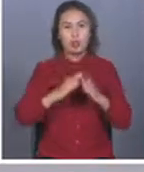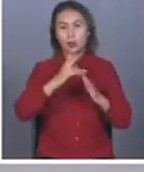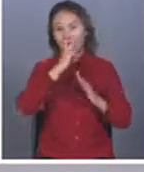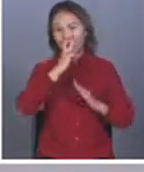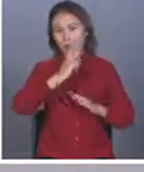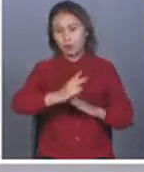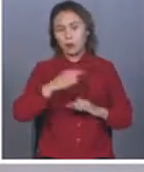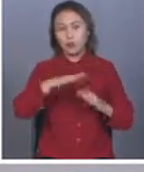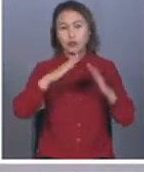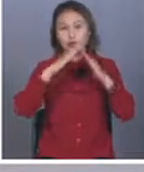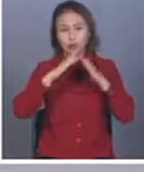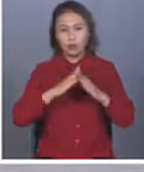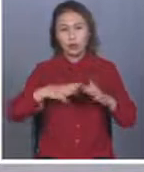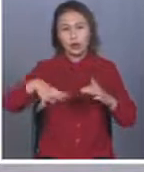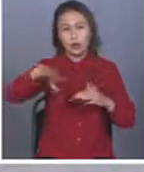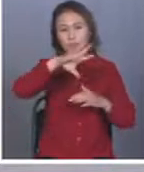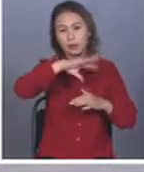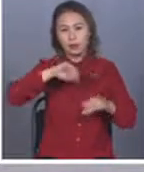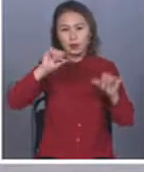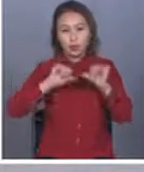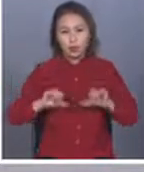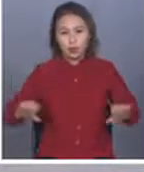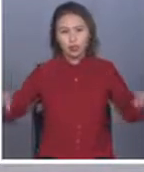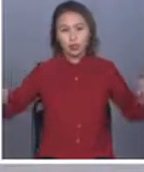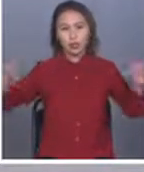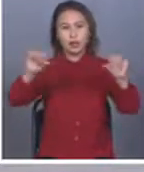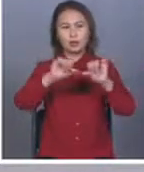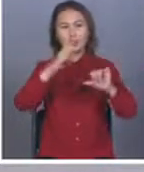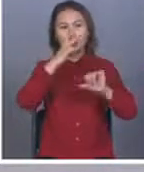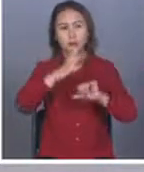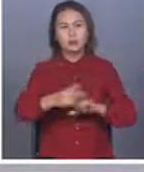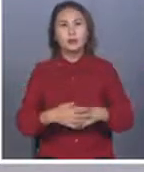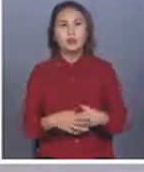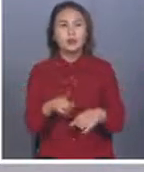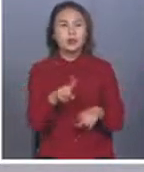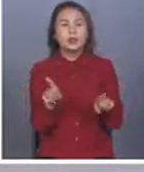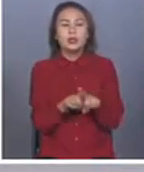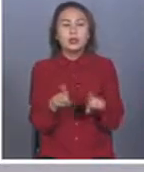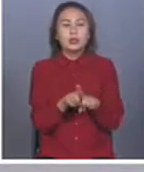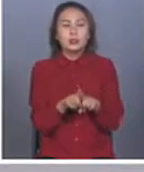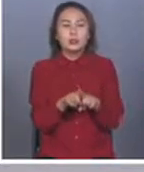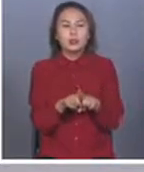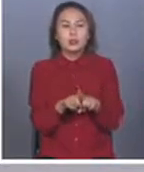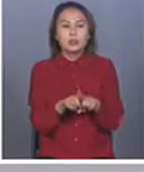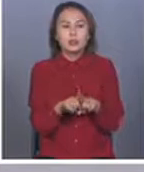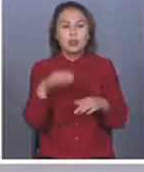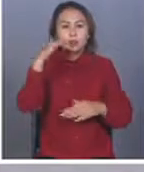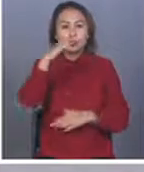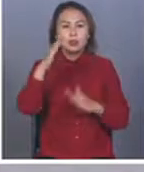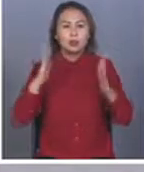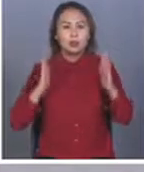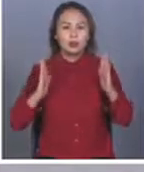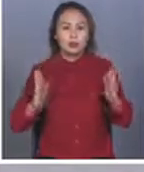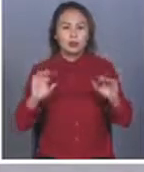жер үйді айнала қоршаған мына қоршауға қарайық. Не ұқсайды? Бұл бізде тік төртбұрыш